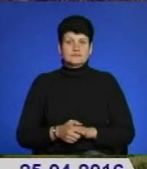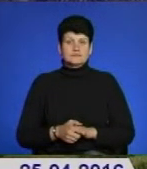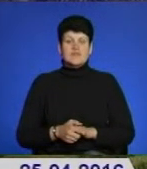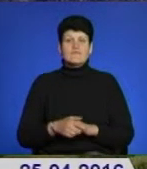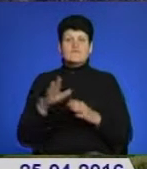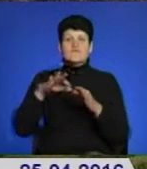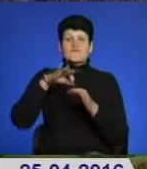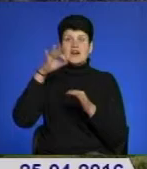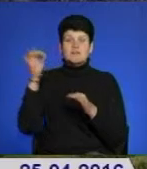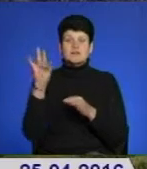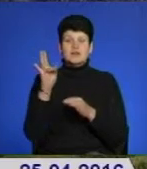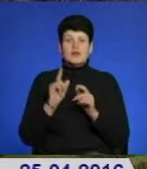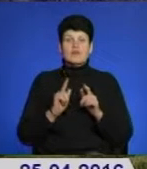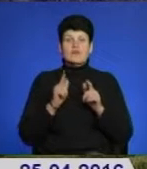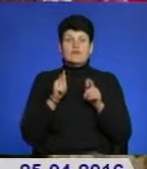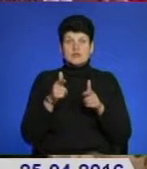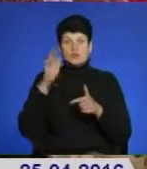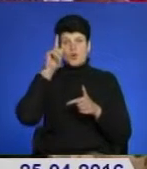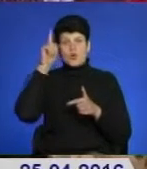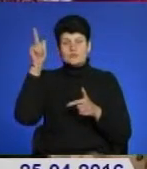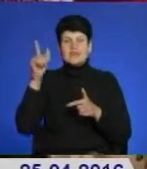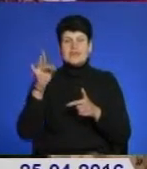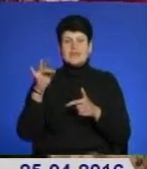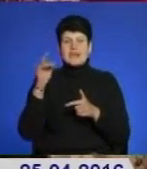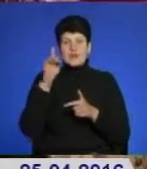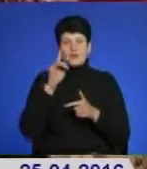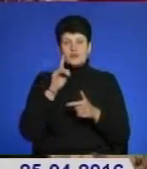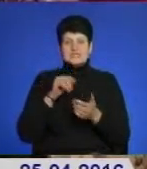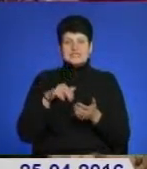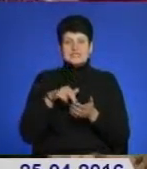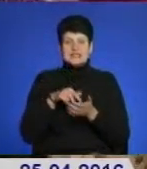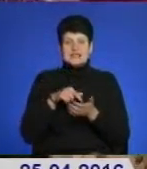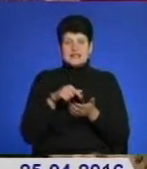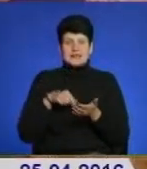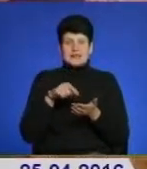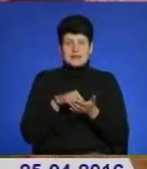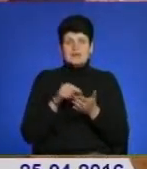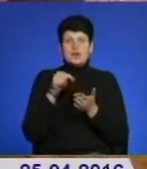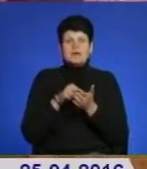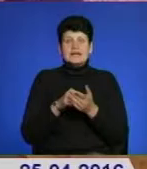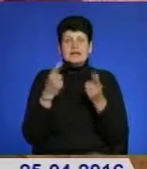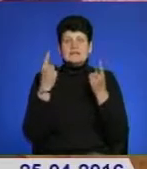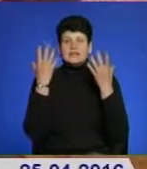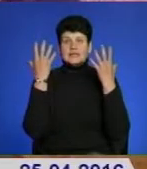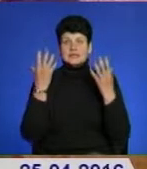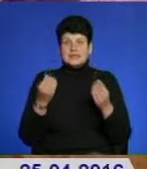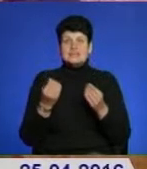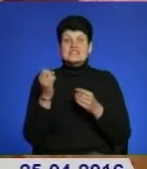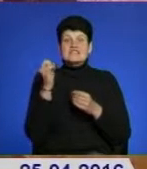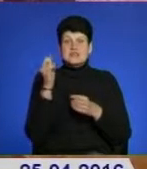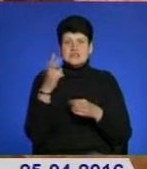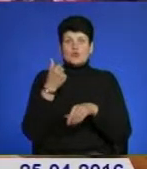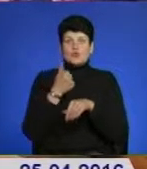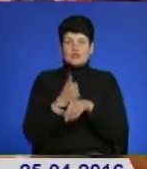Вербна неділя або вхід Господній в Єрусалим випадає на шостий недільний день Великого посту. Це одне з 12 головних релігійних